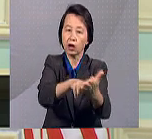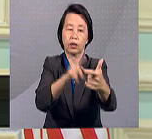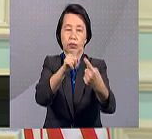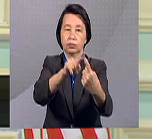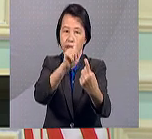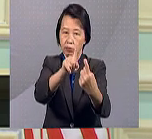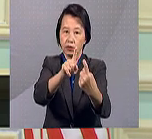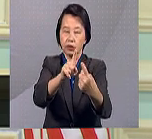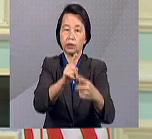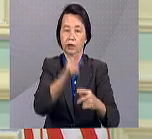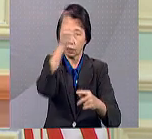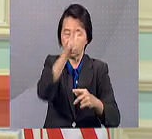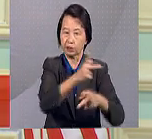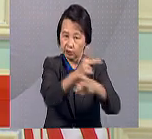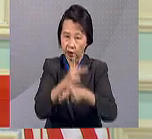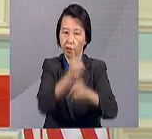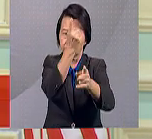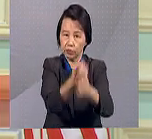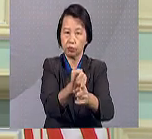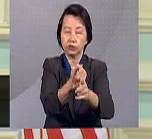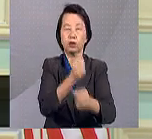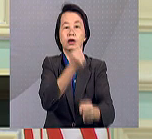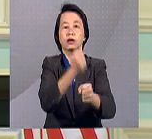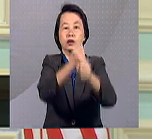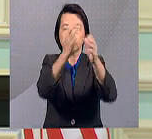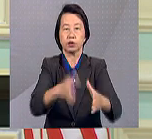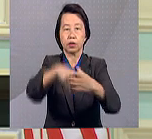Dan mereka ini dilindungi sebagai pekerja